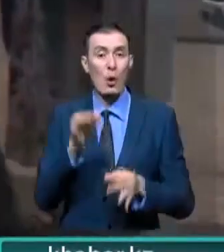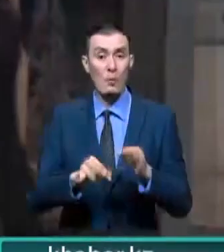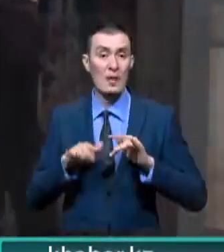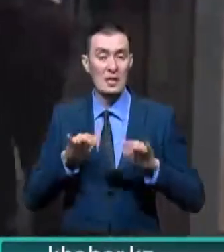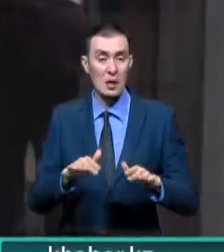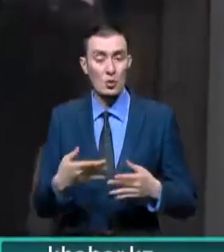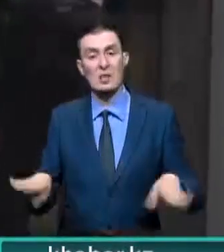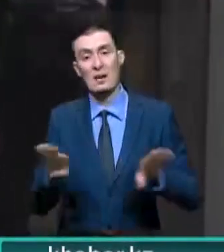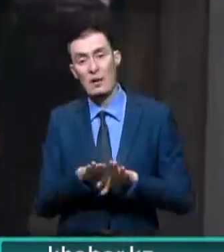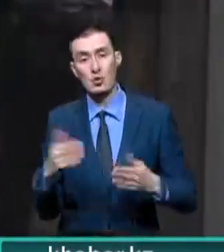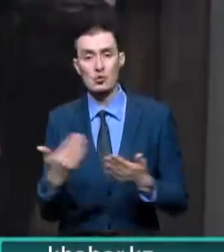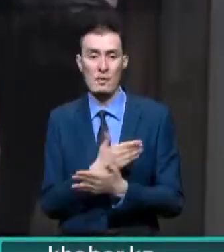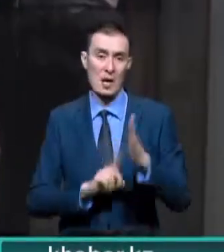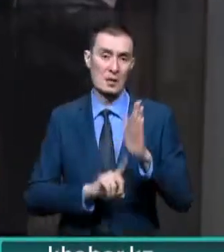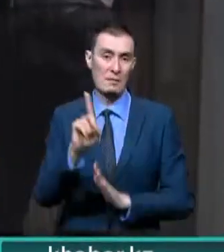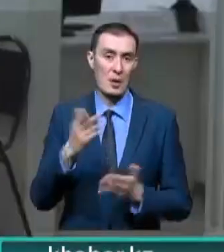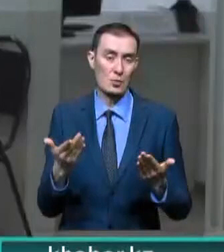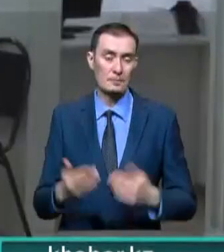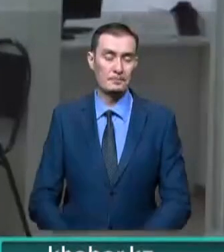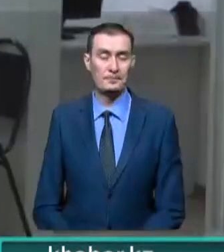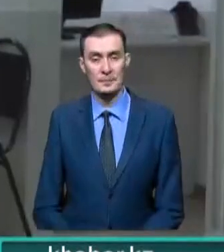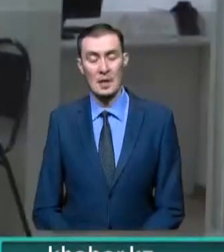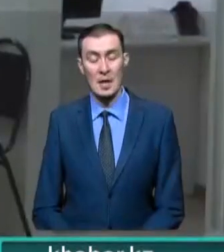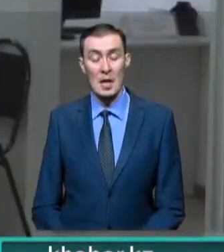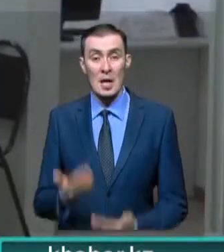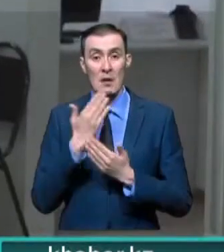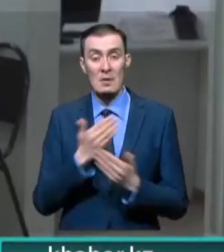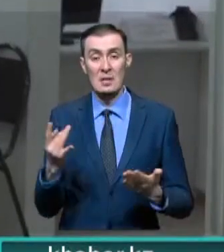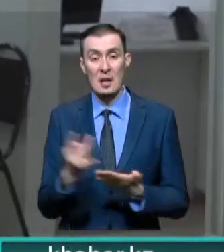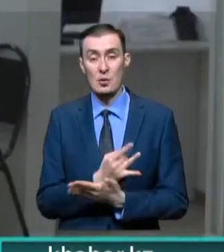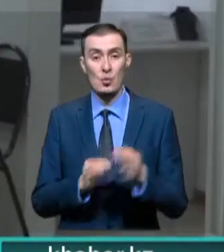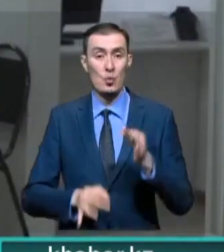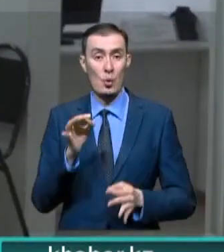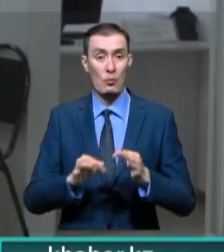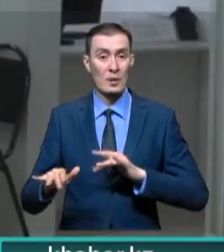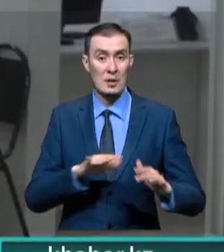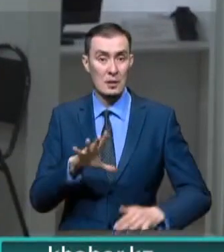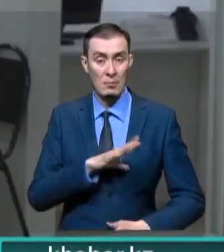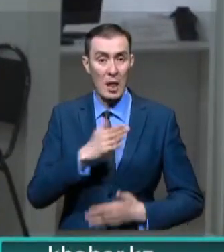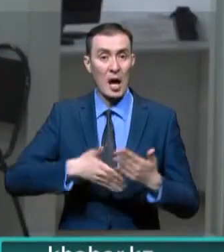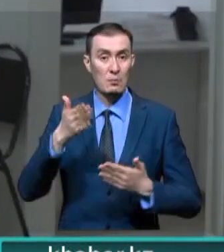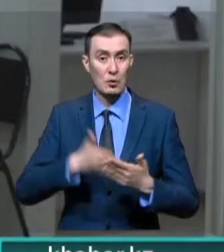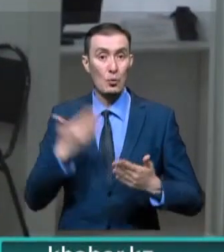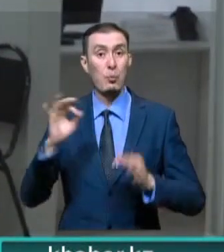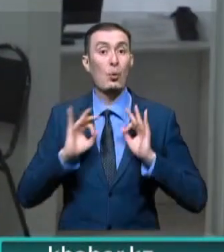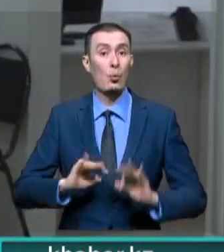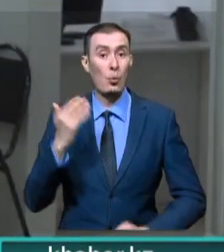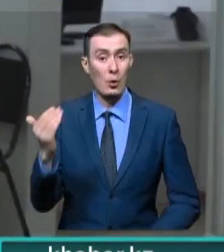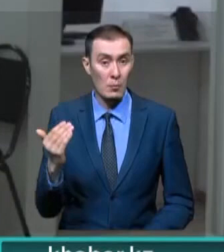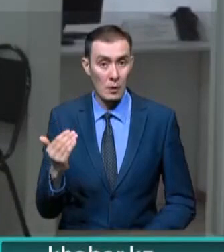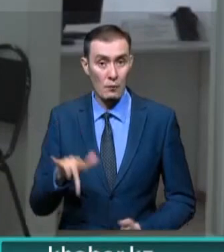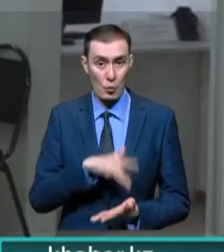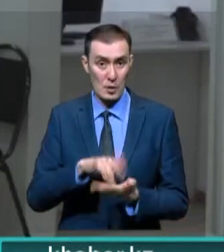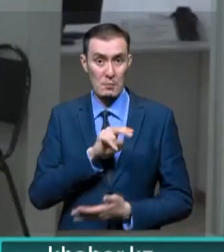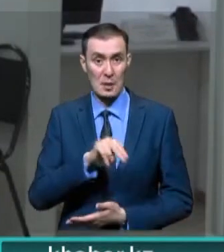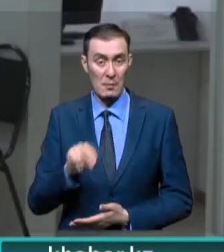дело то закрывают, то заново открывают. Последний раз уголовное дело было отменено прокурором города